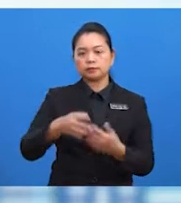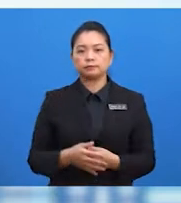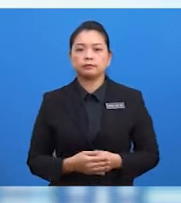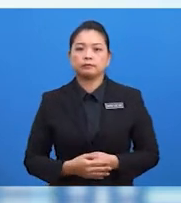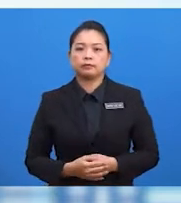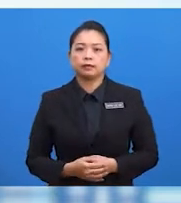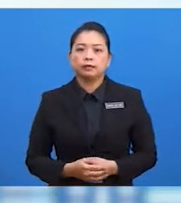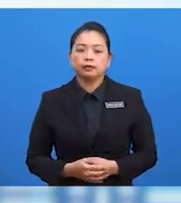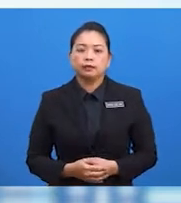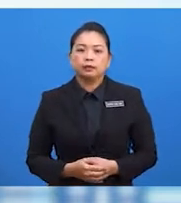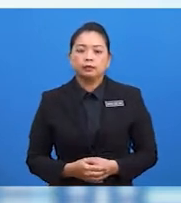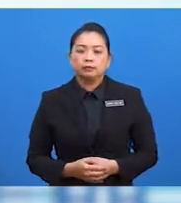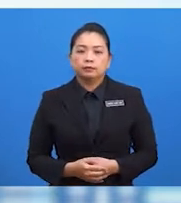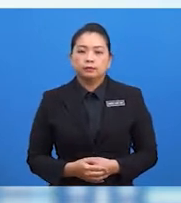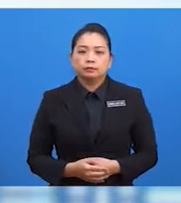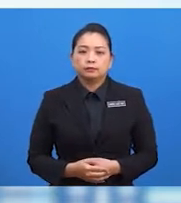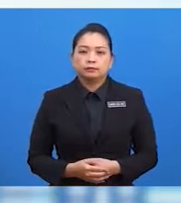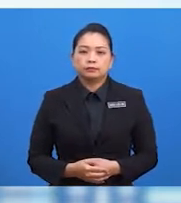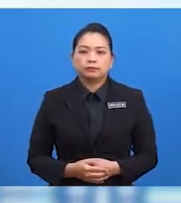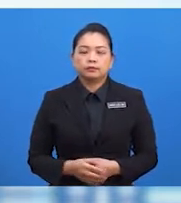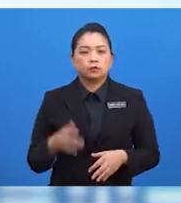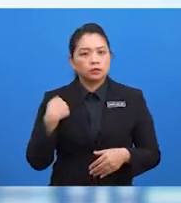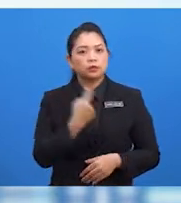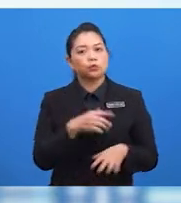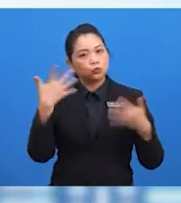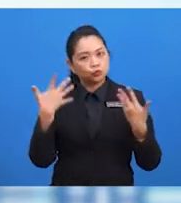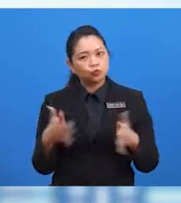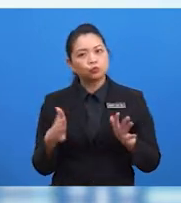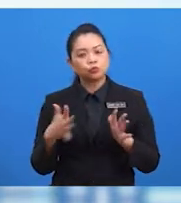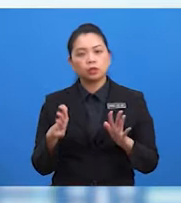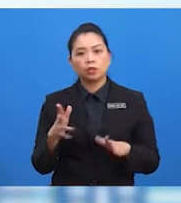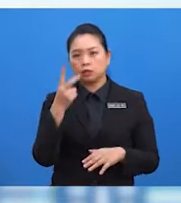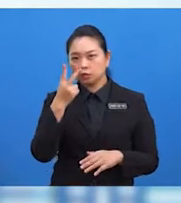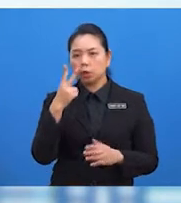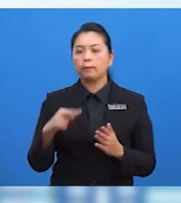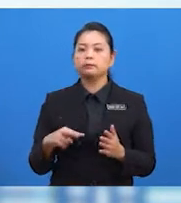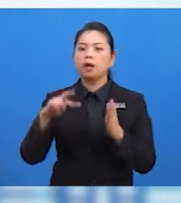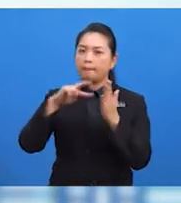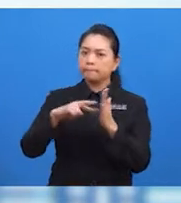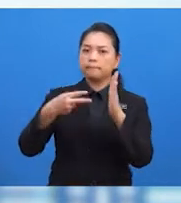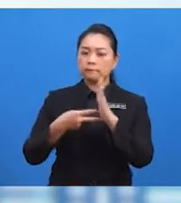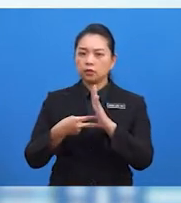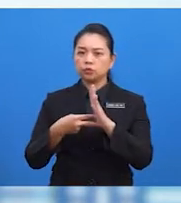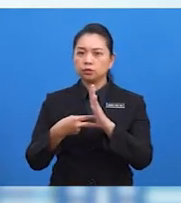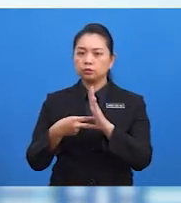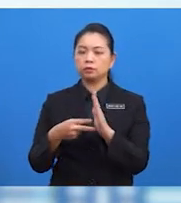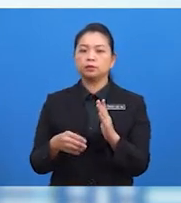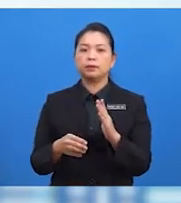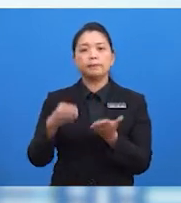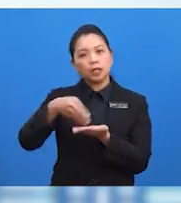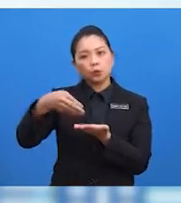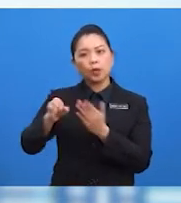dan jenis-jenis belanjawan negara iaitu belanjawan seimbang, belanjawan defisit dan belanjawan